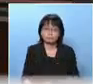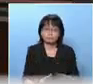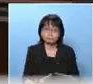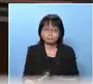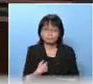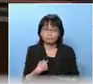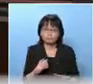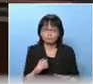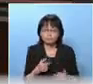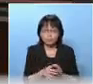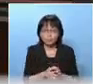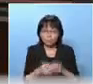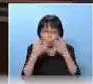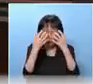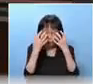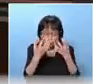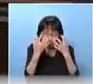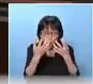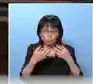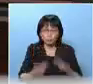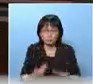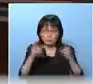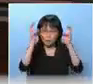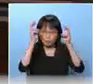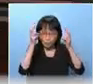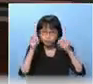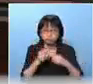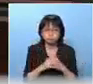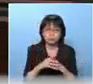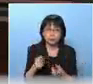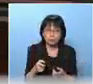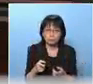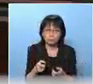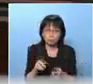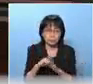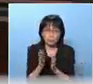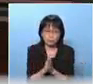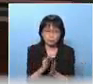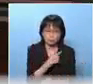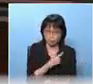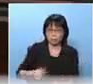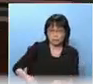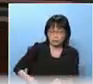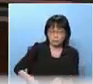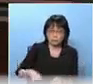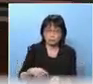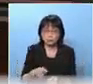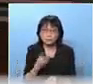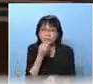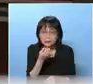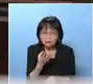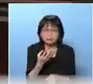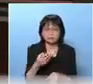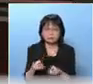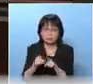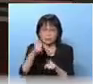很關注這個議題的這麼多位同事，同樣對於政府的在這一方面的工